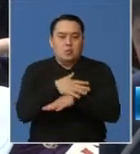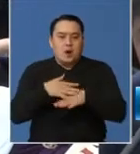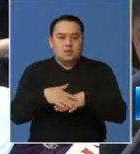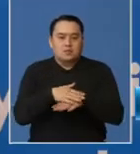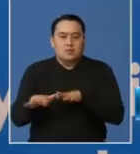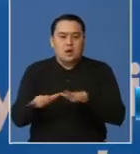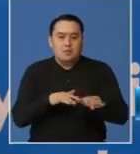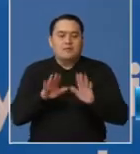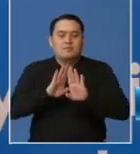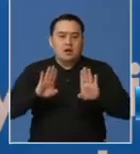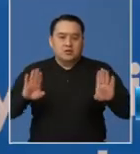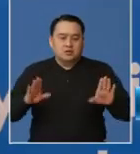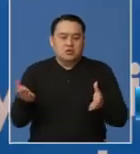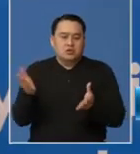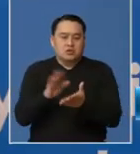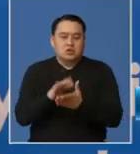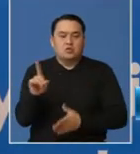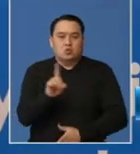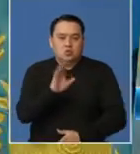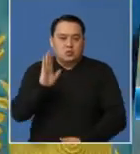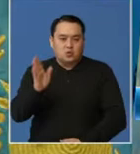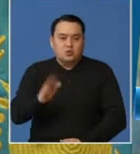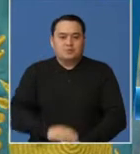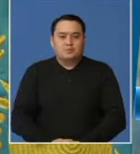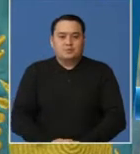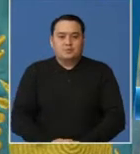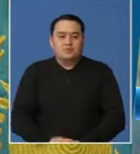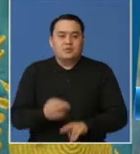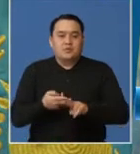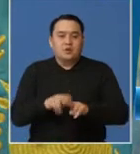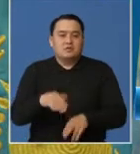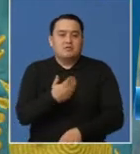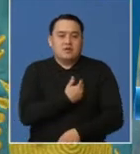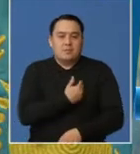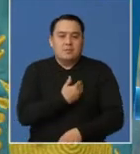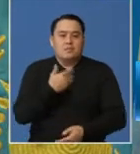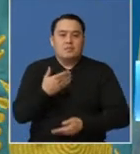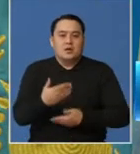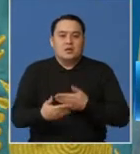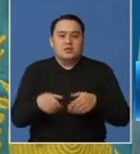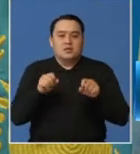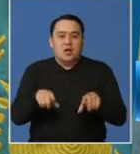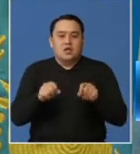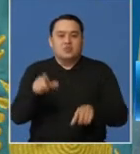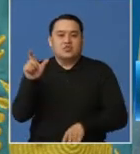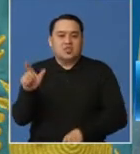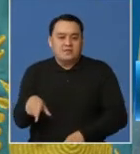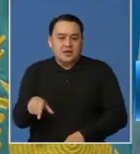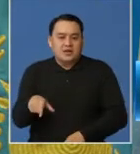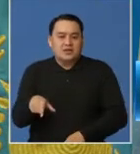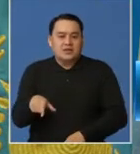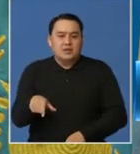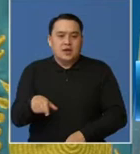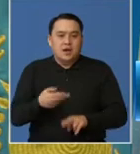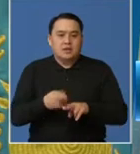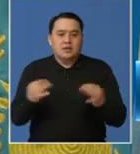мероприятия, выставки и познавательные экспедиции. Сейчас в этом году хотим по следам золотого человека.